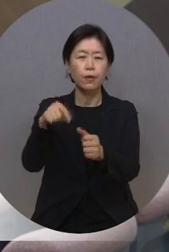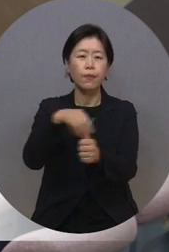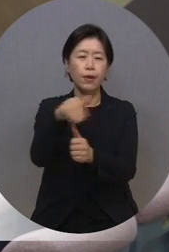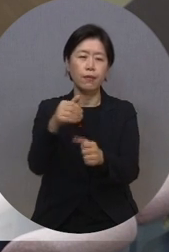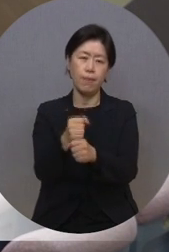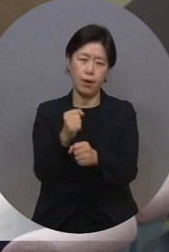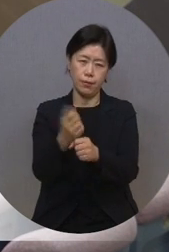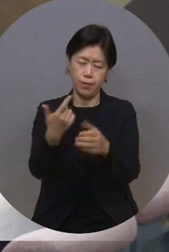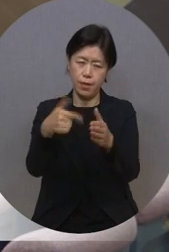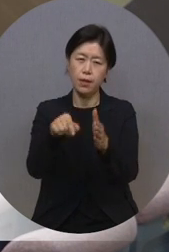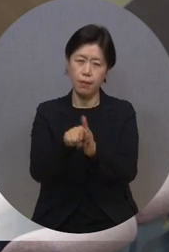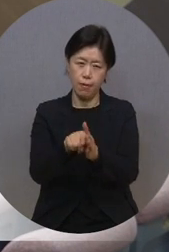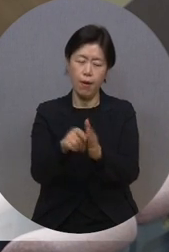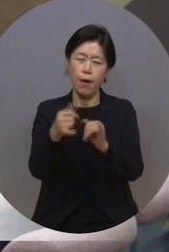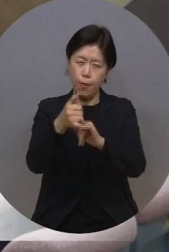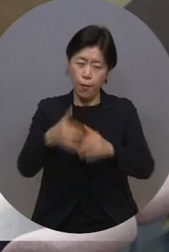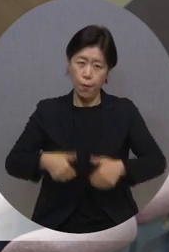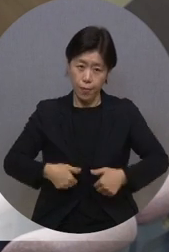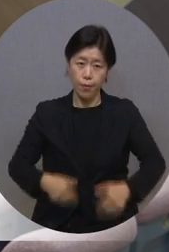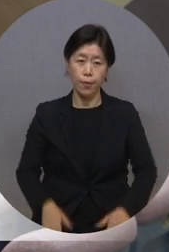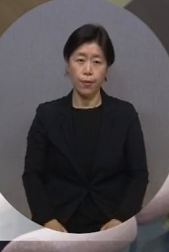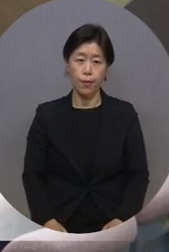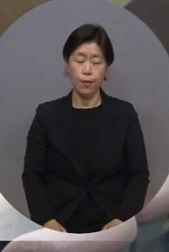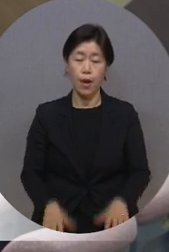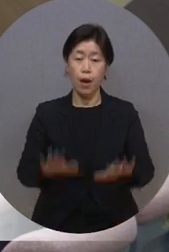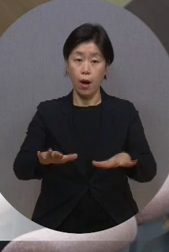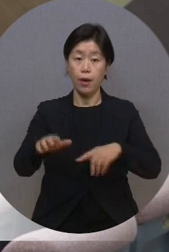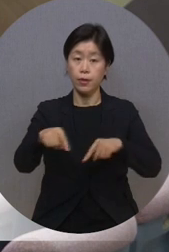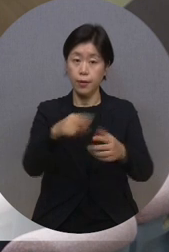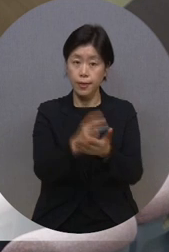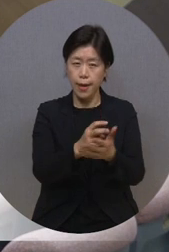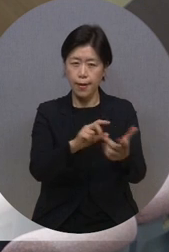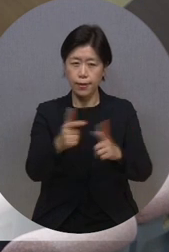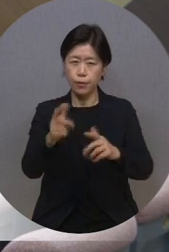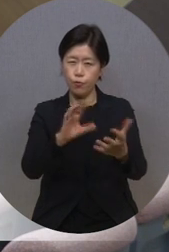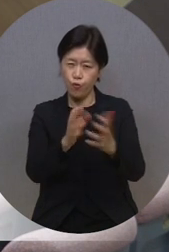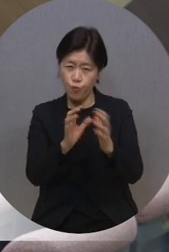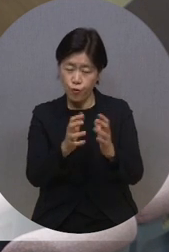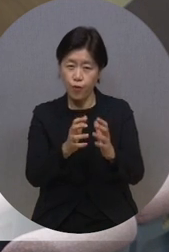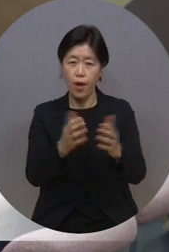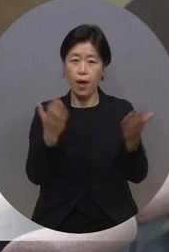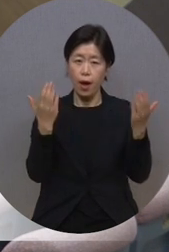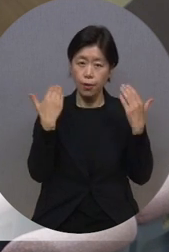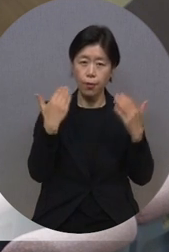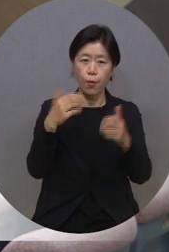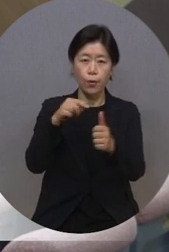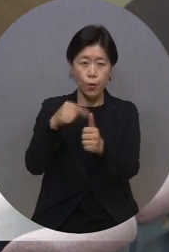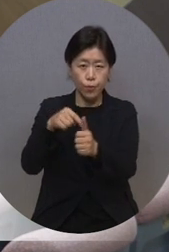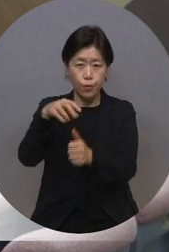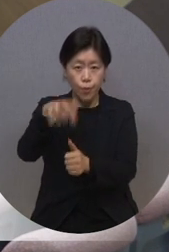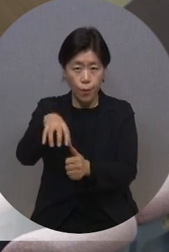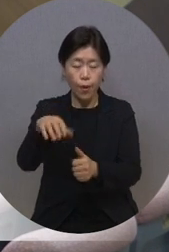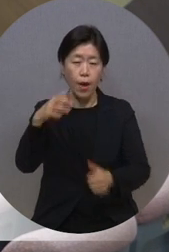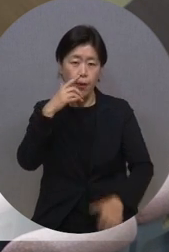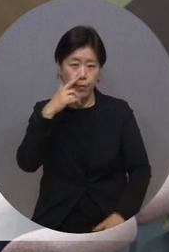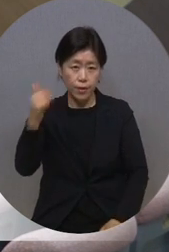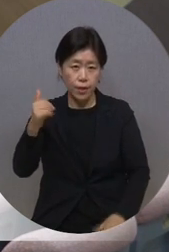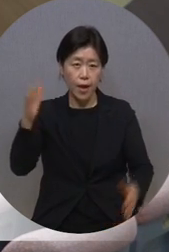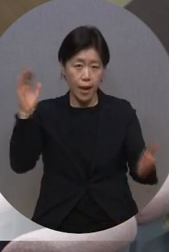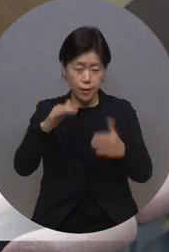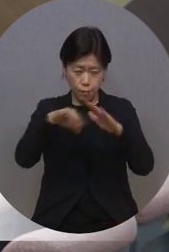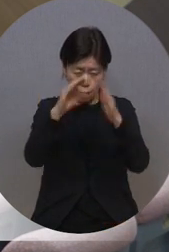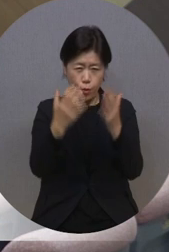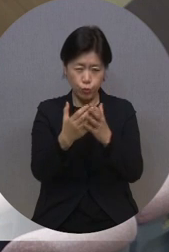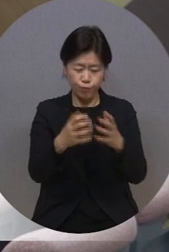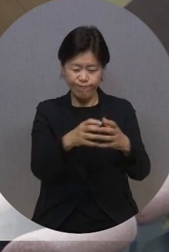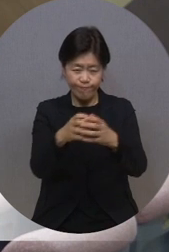일교육지원청이 정말로 필요합니다. 정책토론을 통해서 학교와 교육청과 학부모님들과 학생들과 우리 시 관계자들이